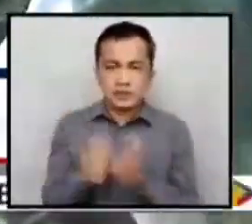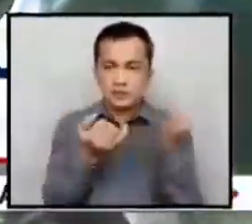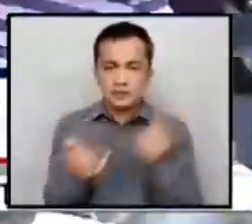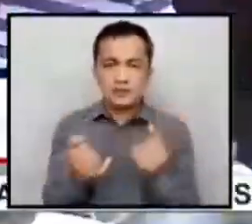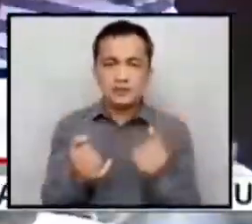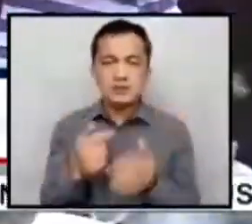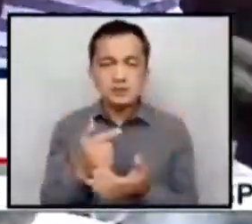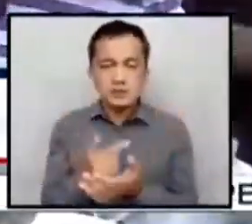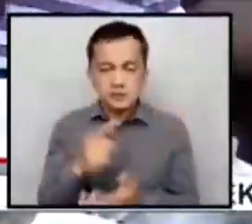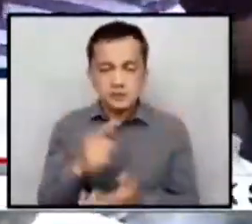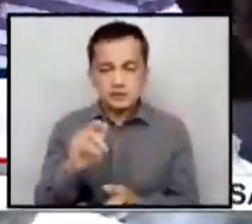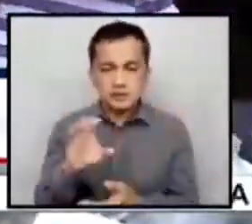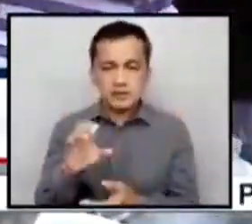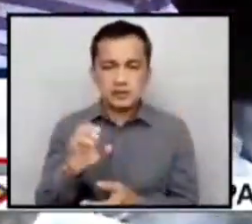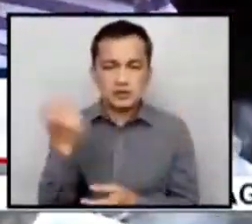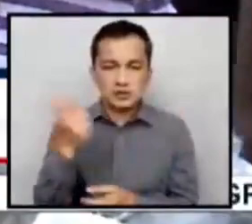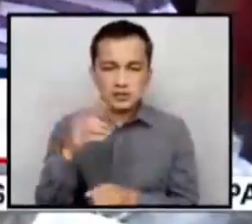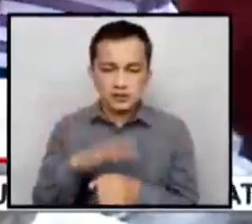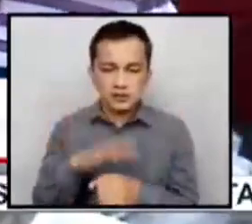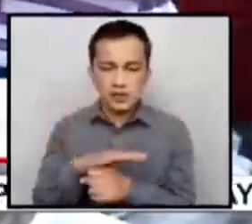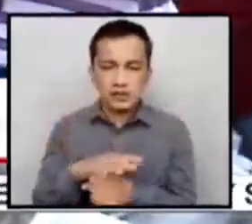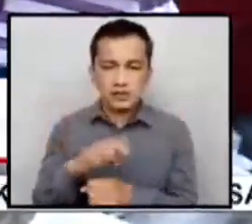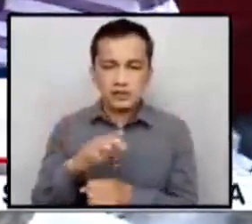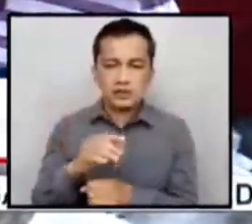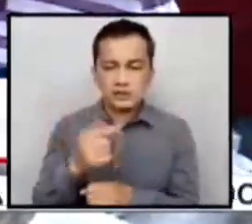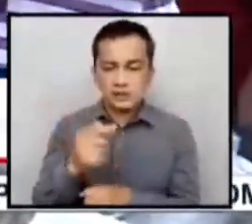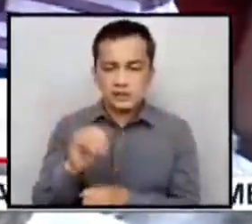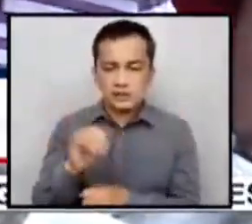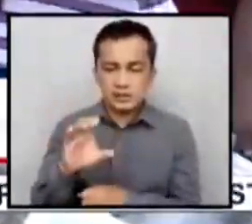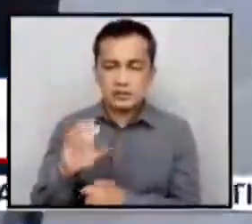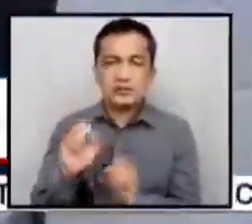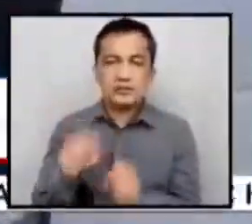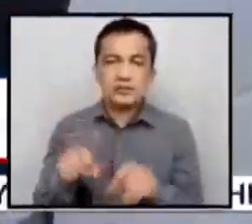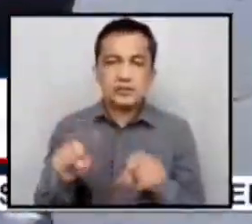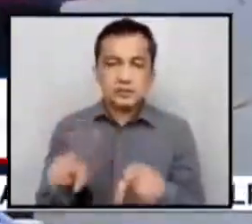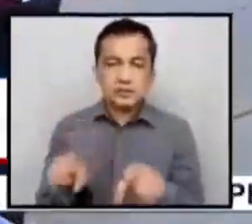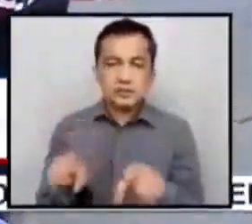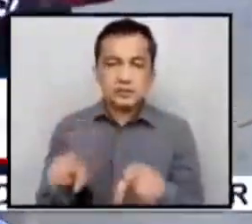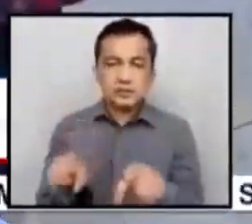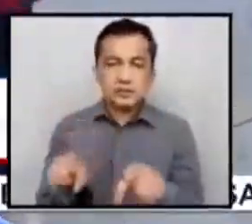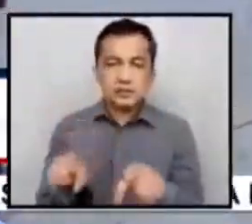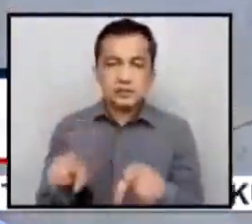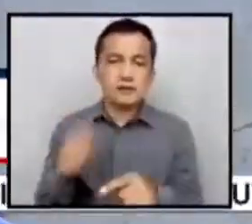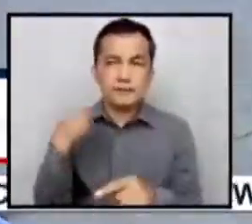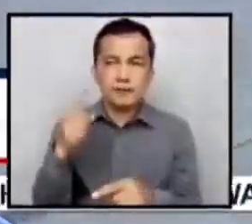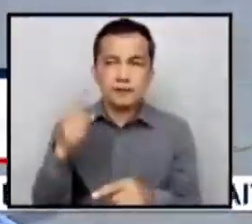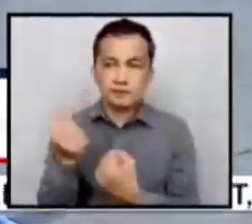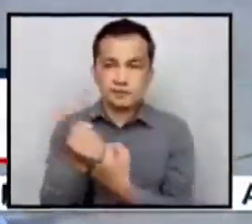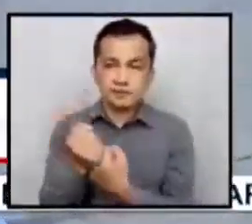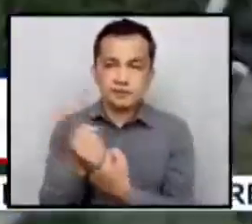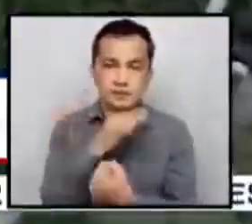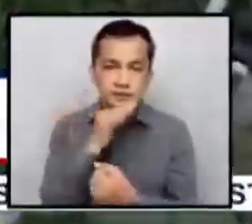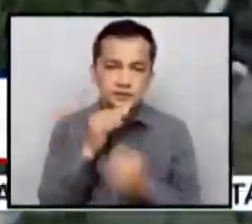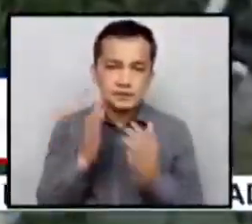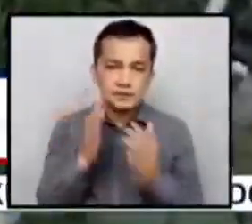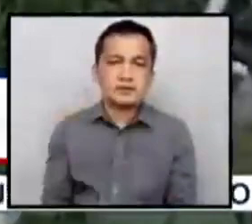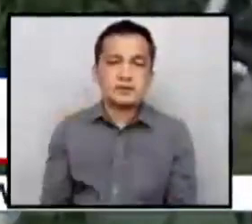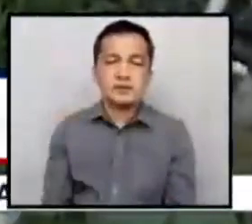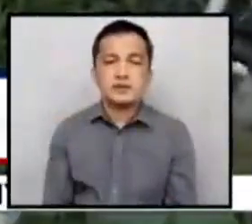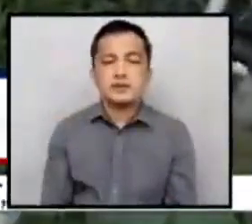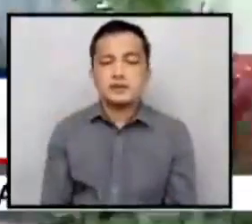ang lokal na bawang lang ang pwedeng ibenta sa mga kadiwa ng DA bilang suporta sa mga magsasaka. Kaya